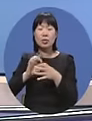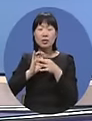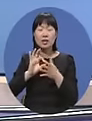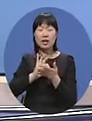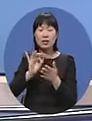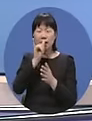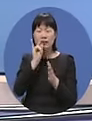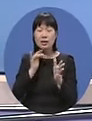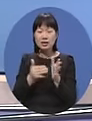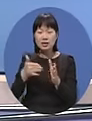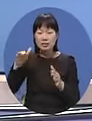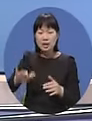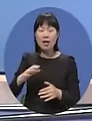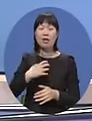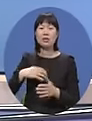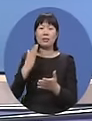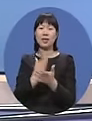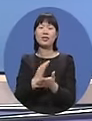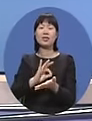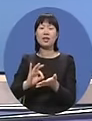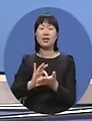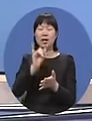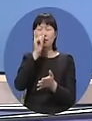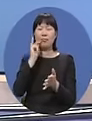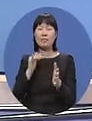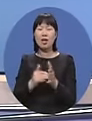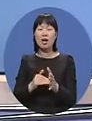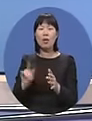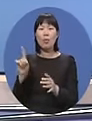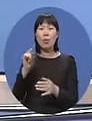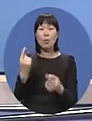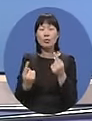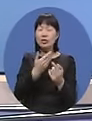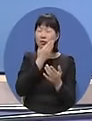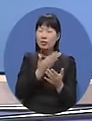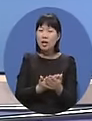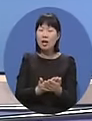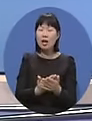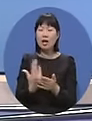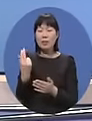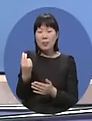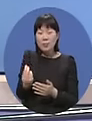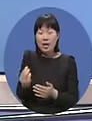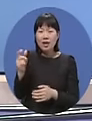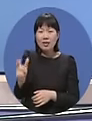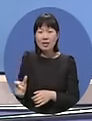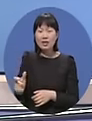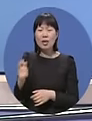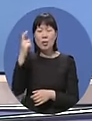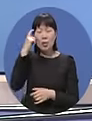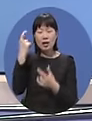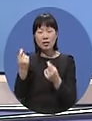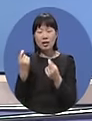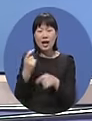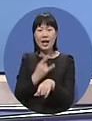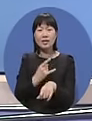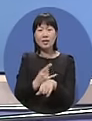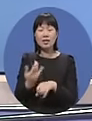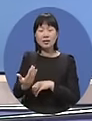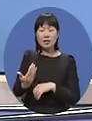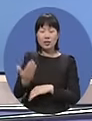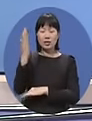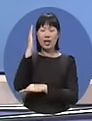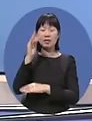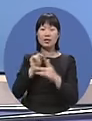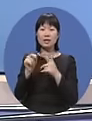쓰겠지만 걱정하지 마시고 쓸 수 있고요. 우리가 무엇보다 중요한 건 변비가 건우가 왜 이렇게까지 됐는지 그 전에